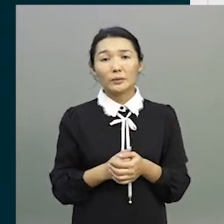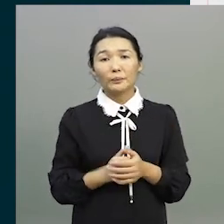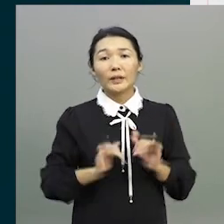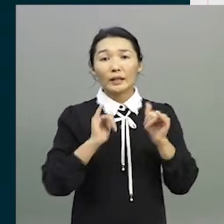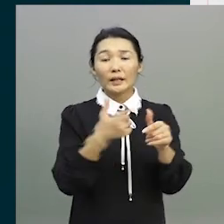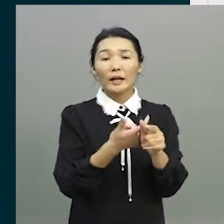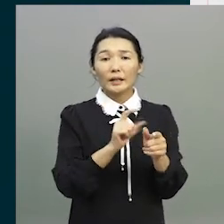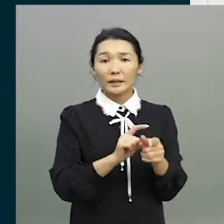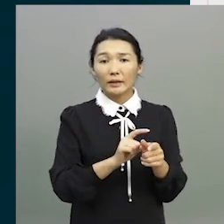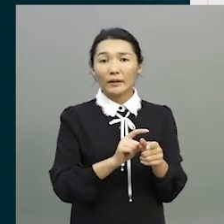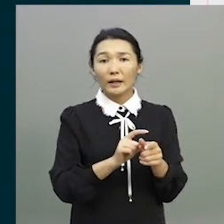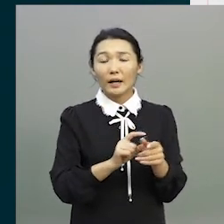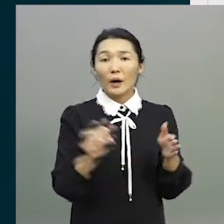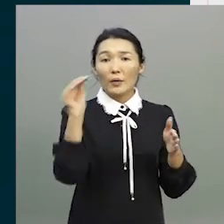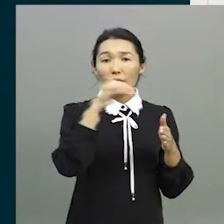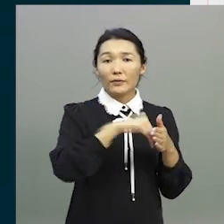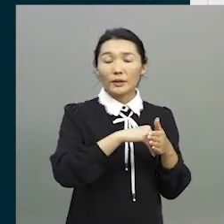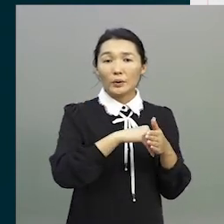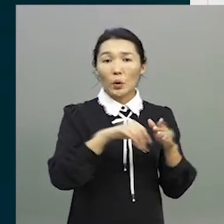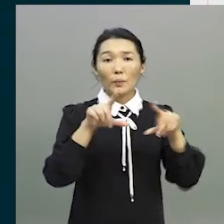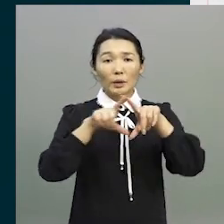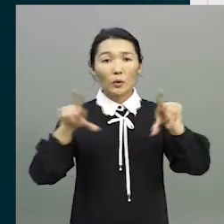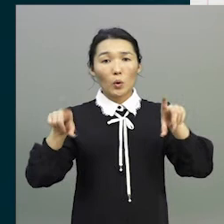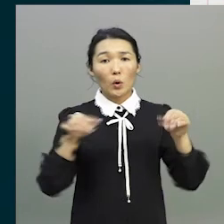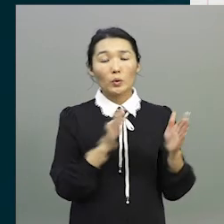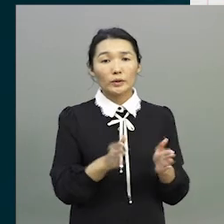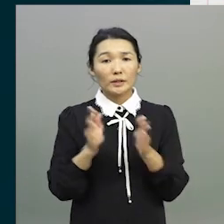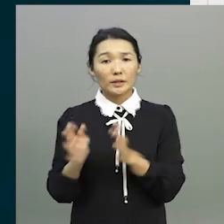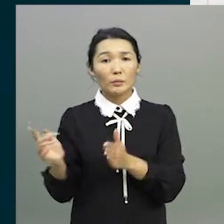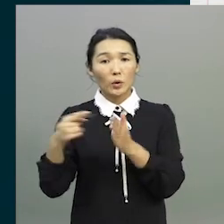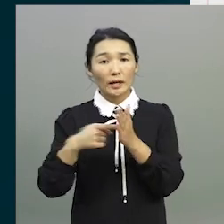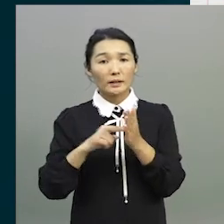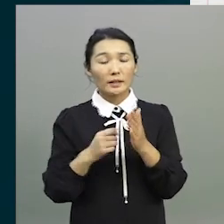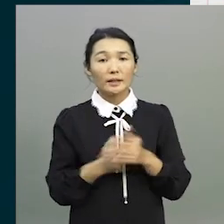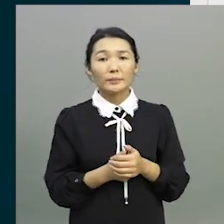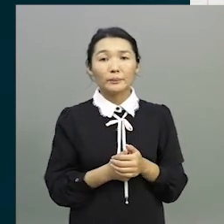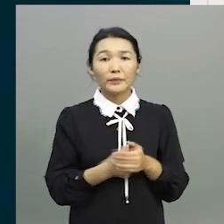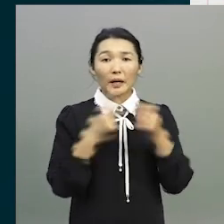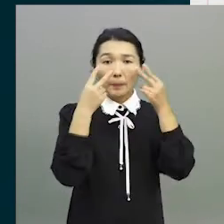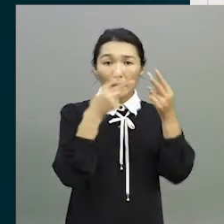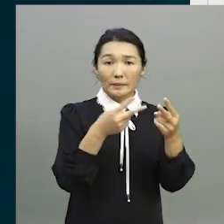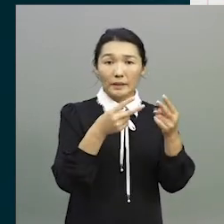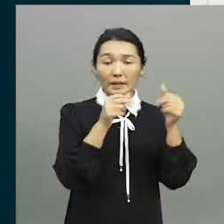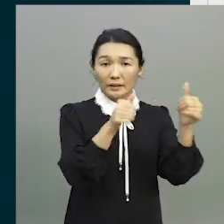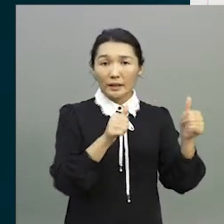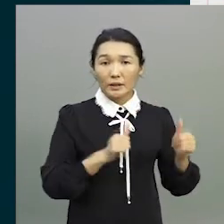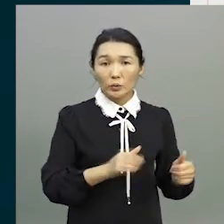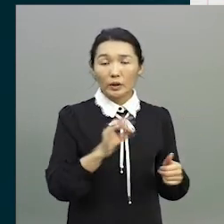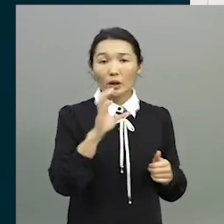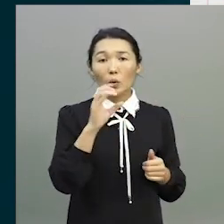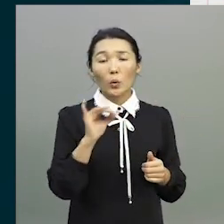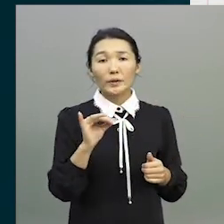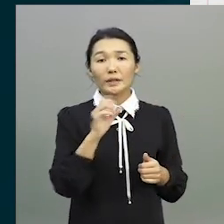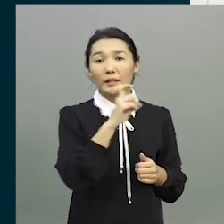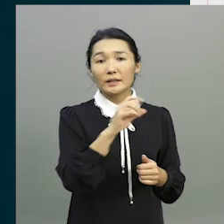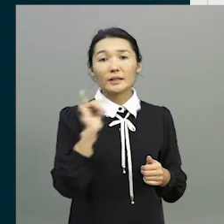этого введём прямоугольную систему координат посмотрите на рисунок оси x и y